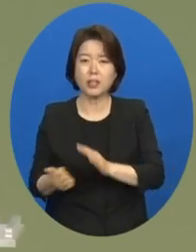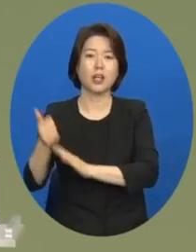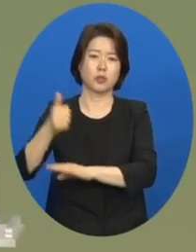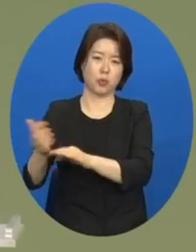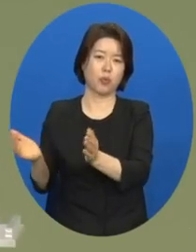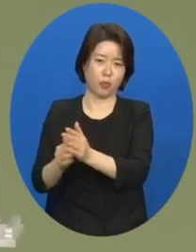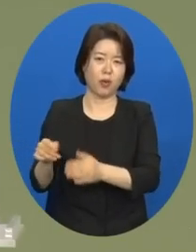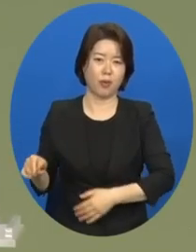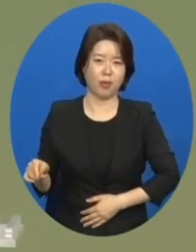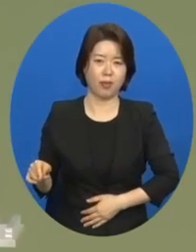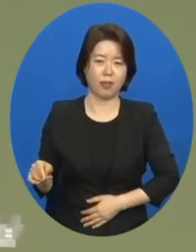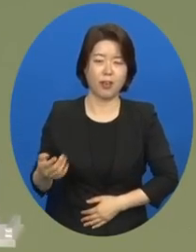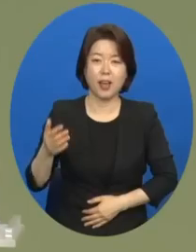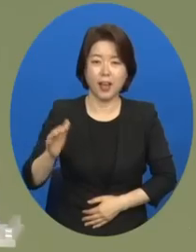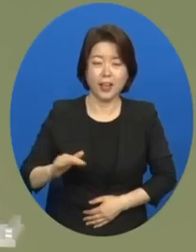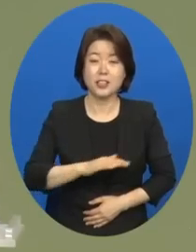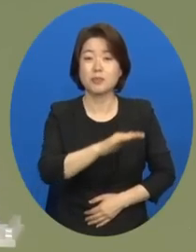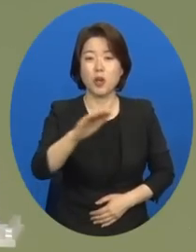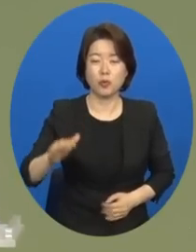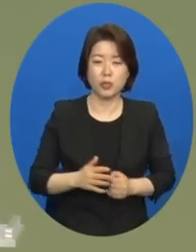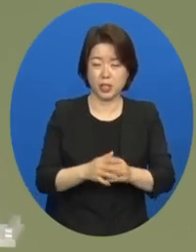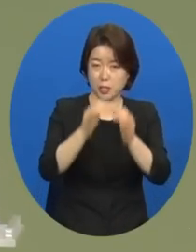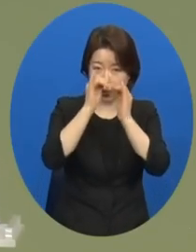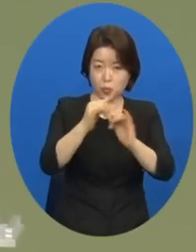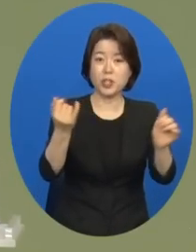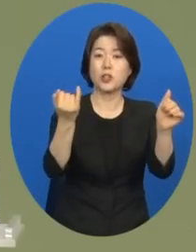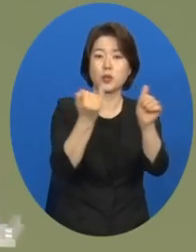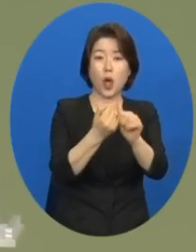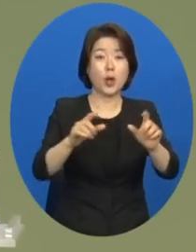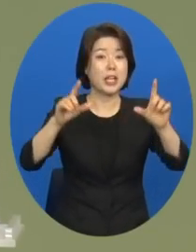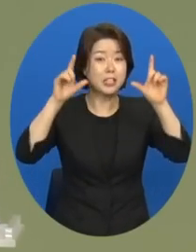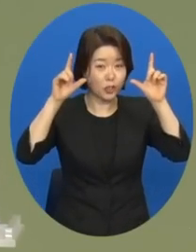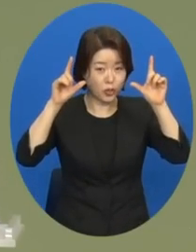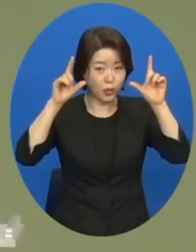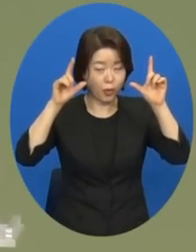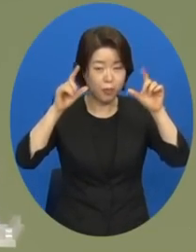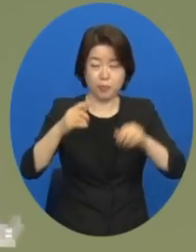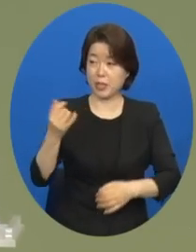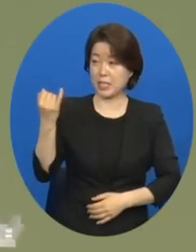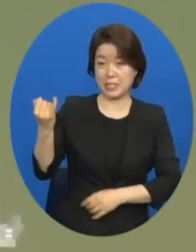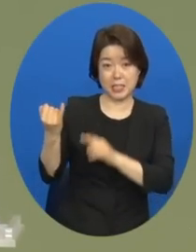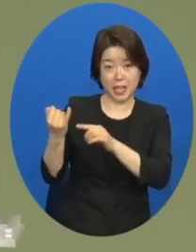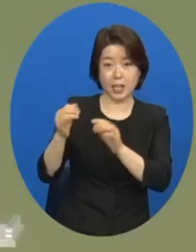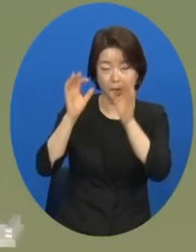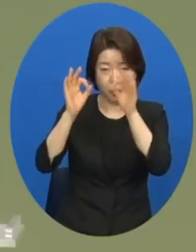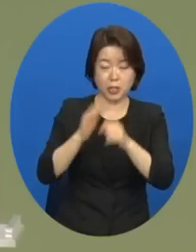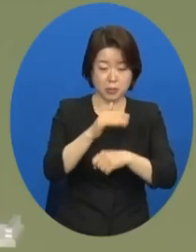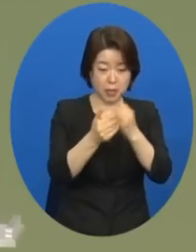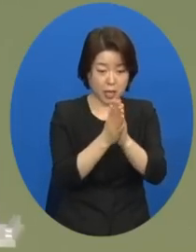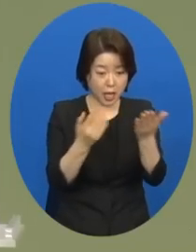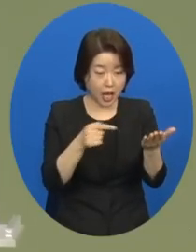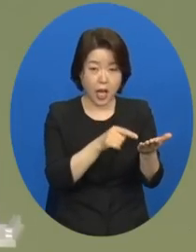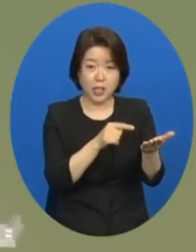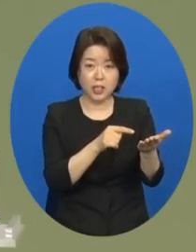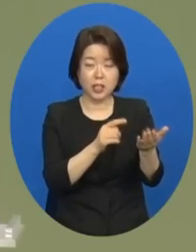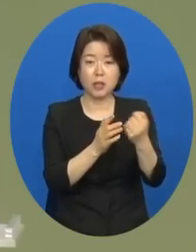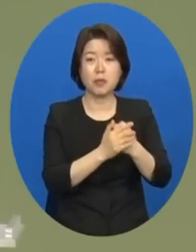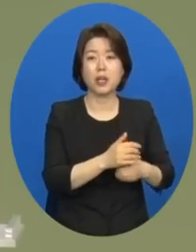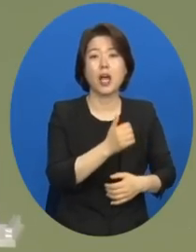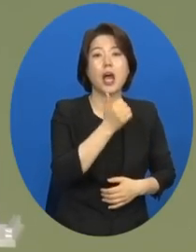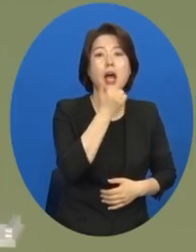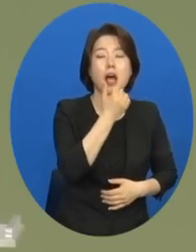그래도 우리는 위대한 주인공이 살아라 그러지만 성경에는 아브라함과 이삭과 야곱의